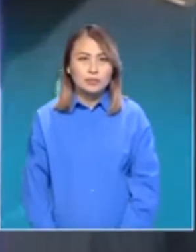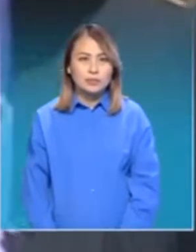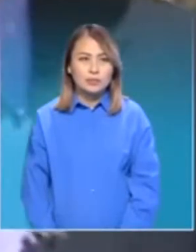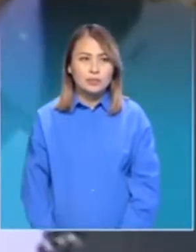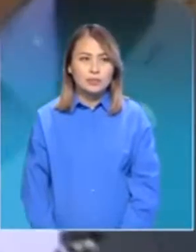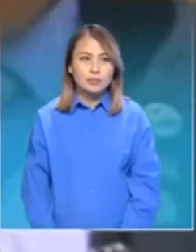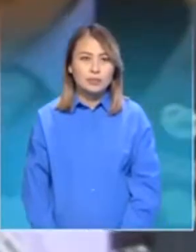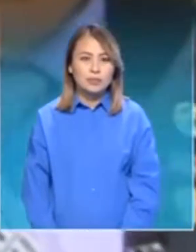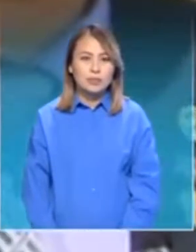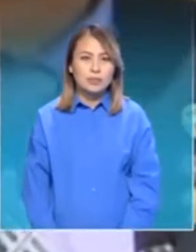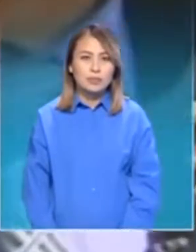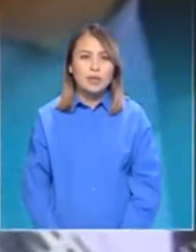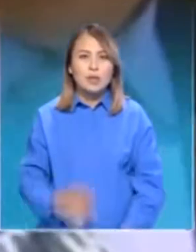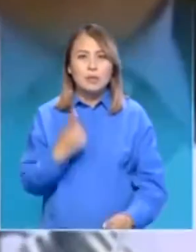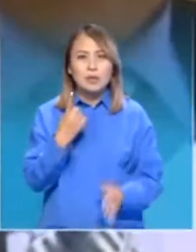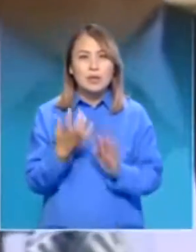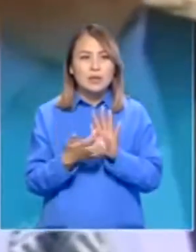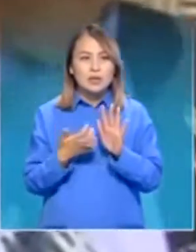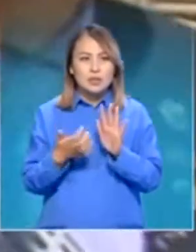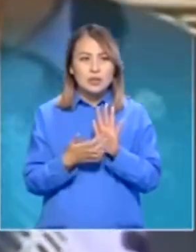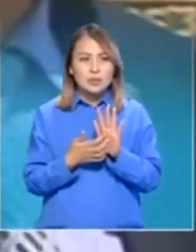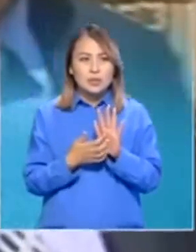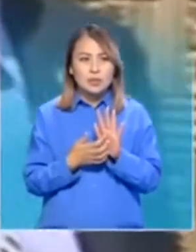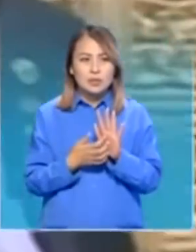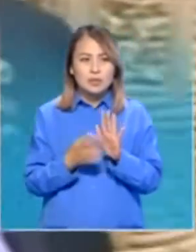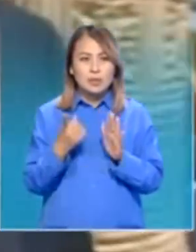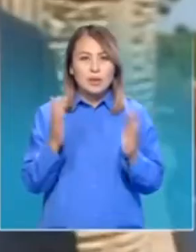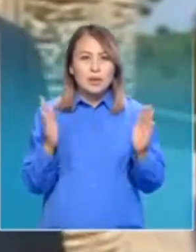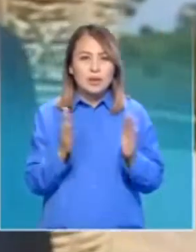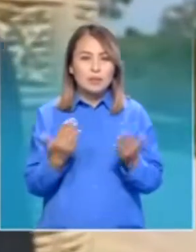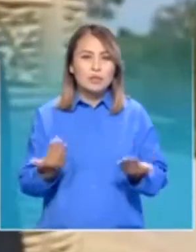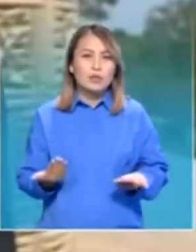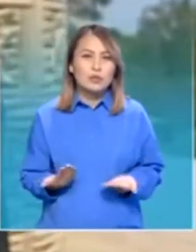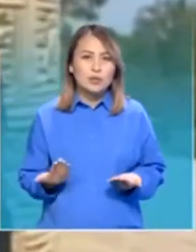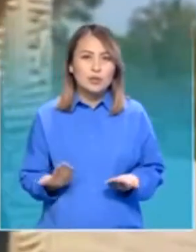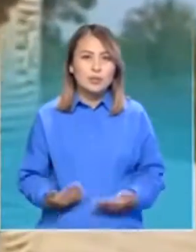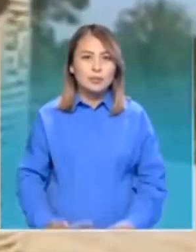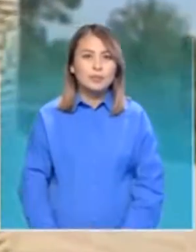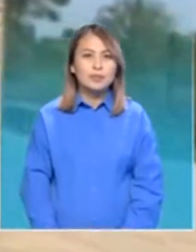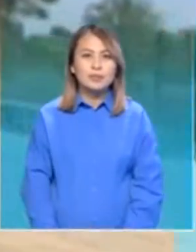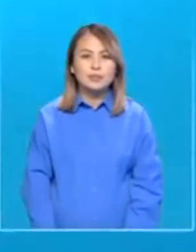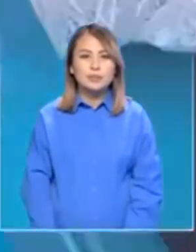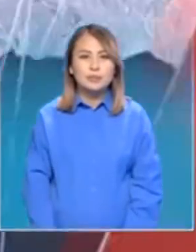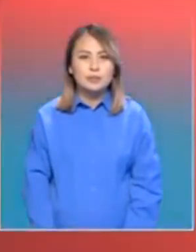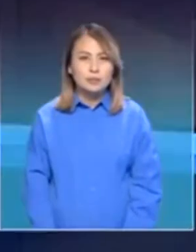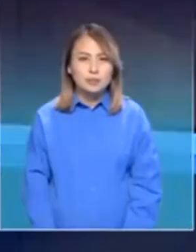Бір нәрсе жетпейді. Бір кем дүние деген сол.